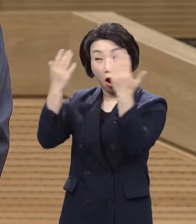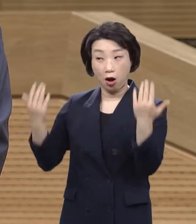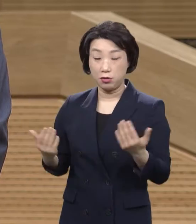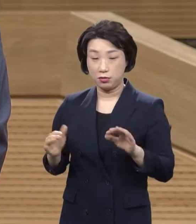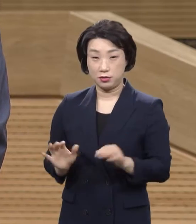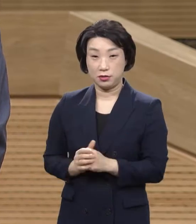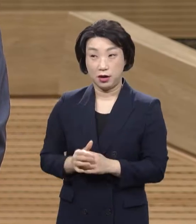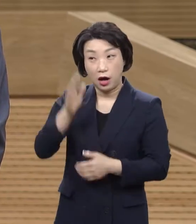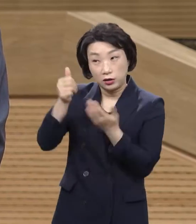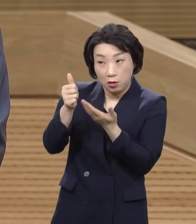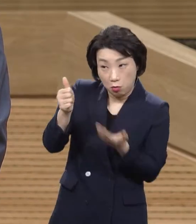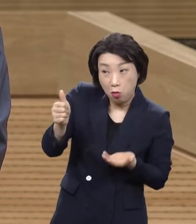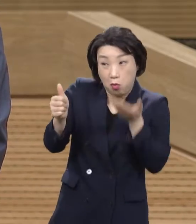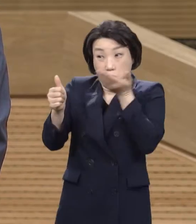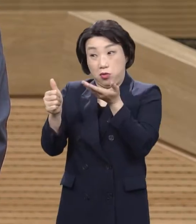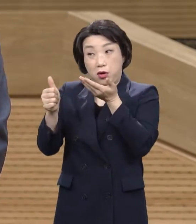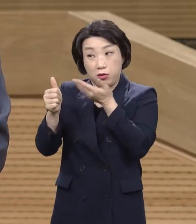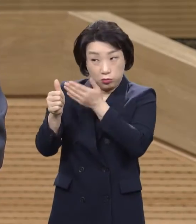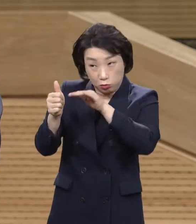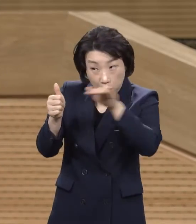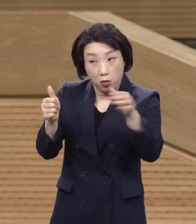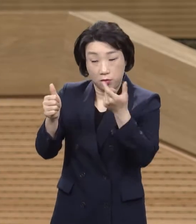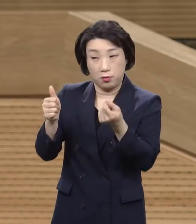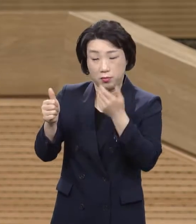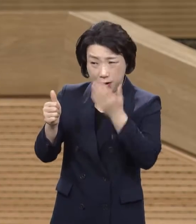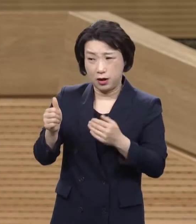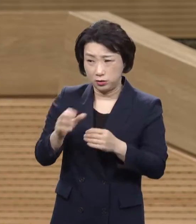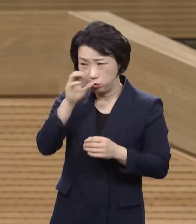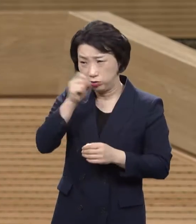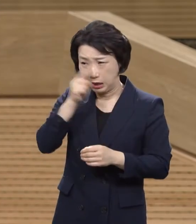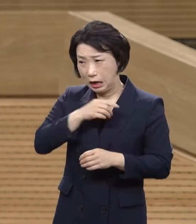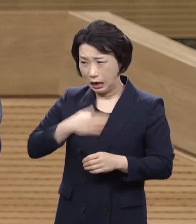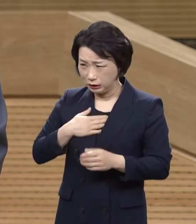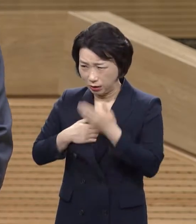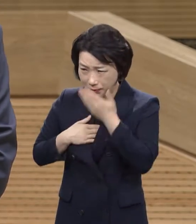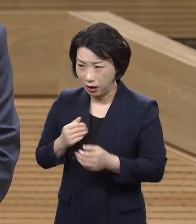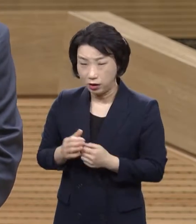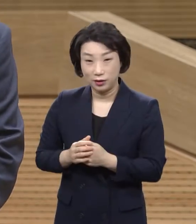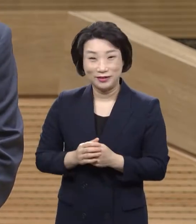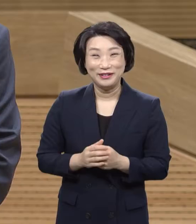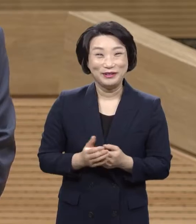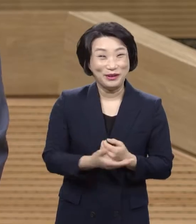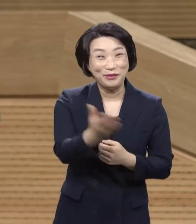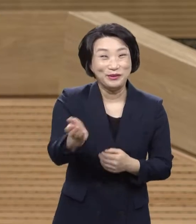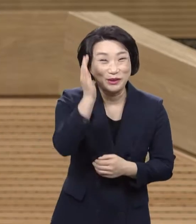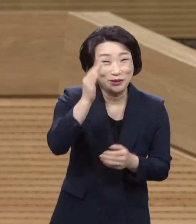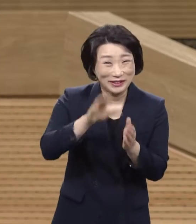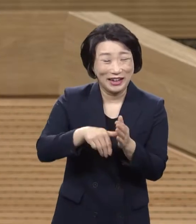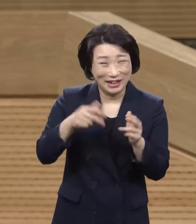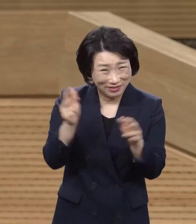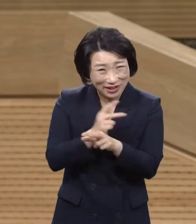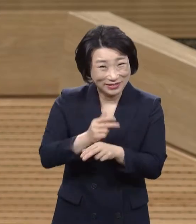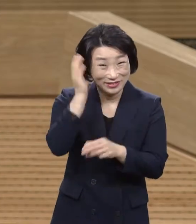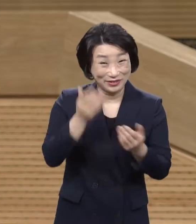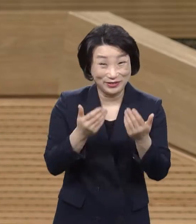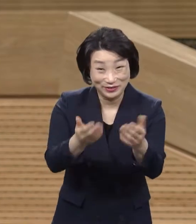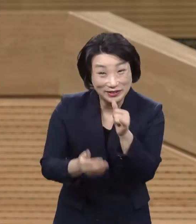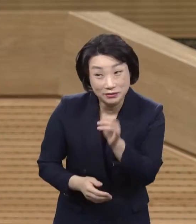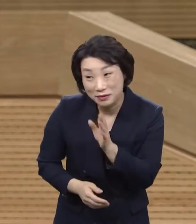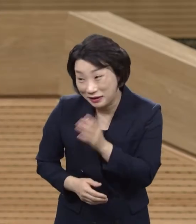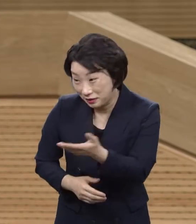밝아져, 하나님처럼 돼, 선악을 알게 돼. 설교 때마다 거의 어느 드려진 이